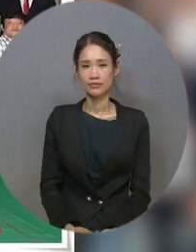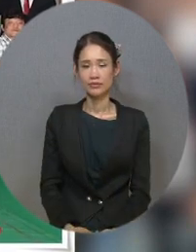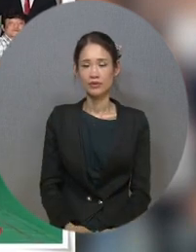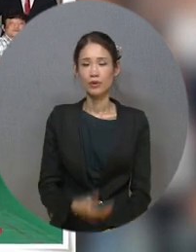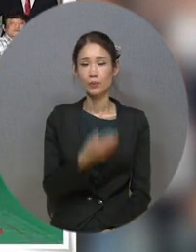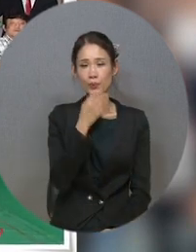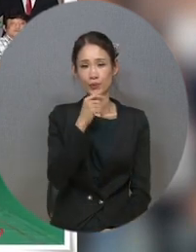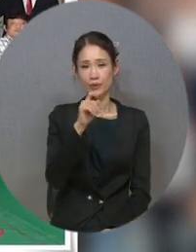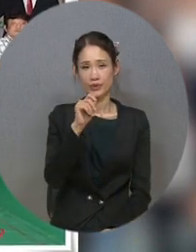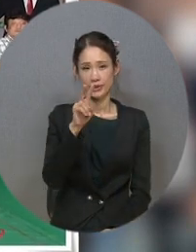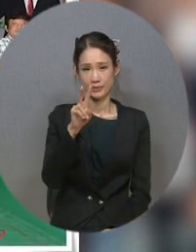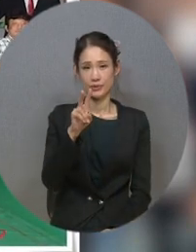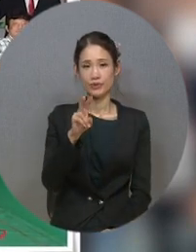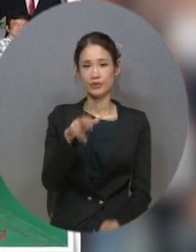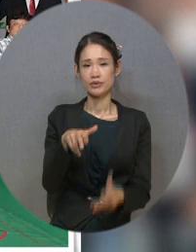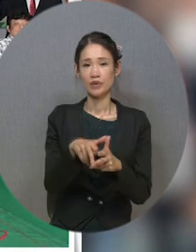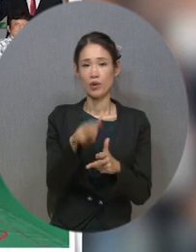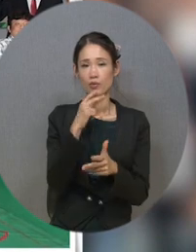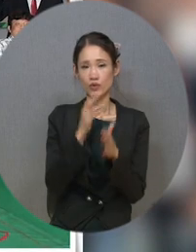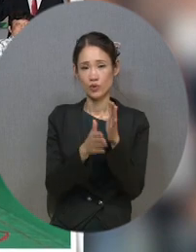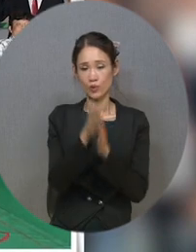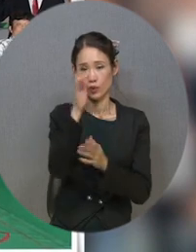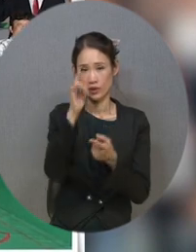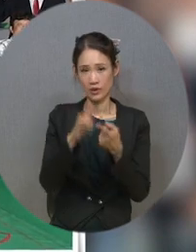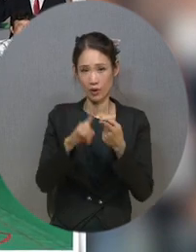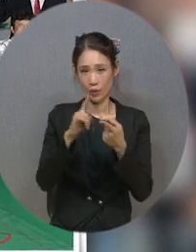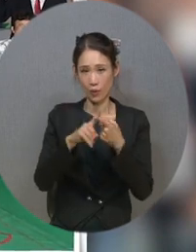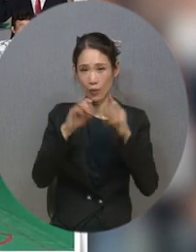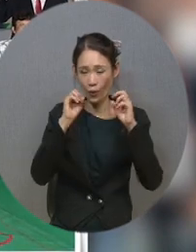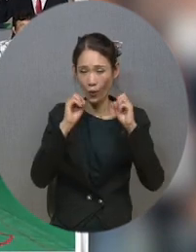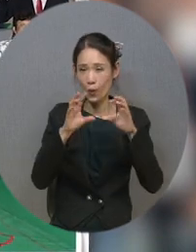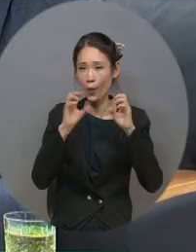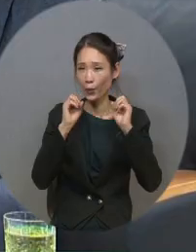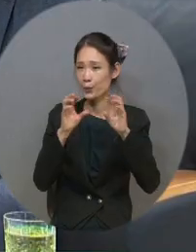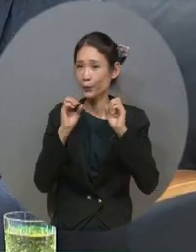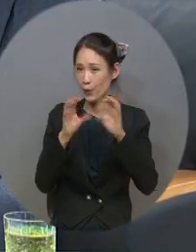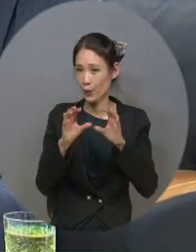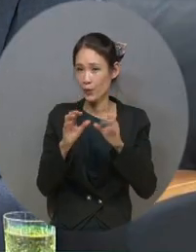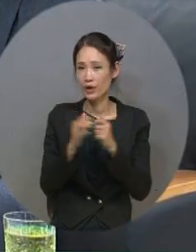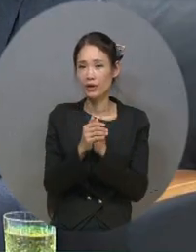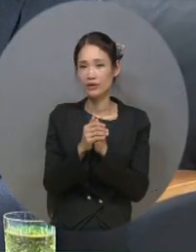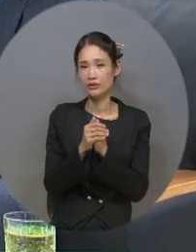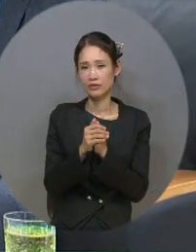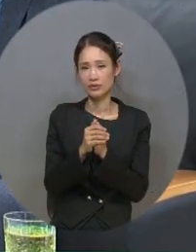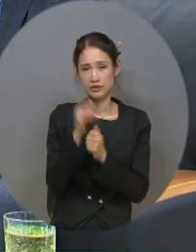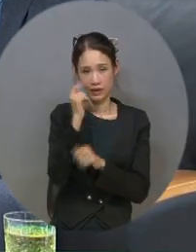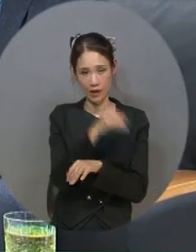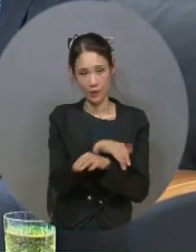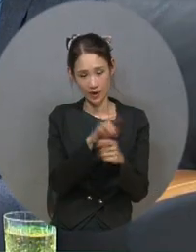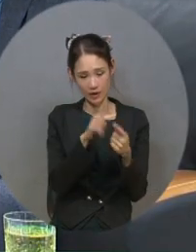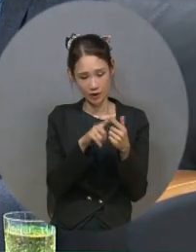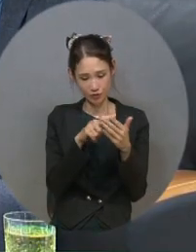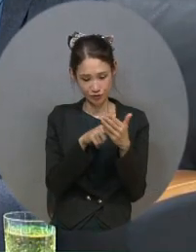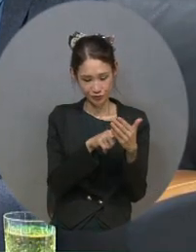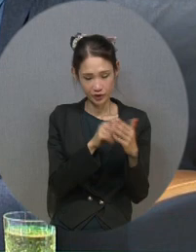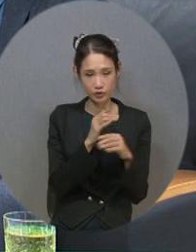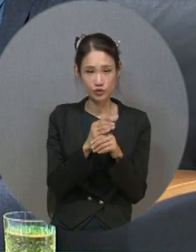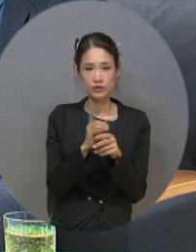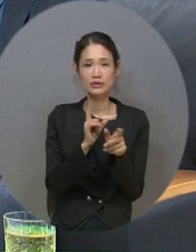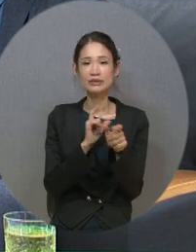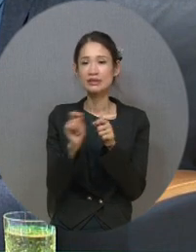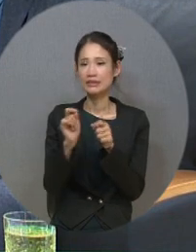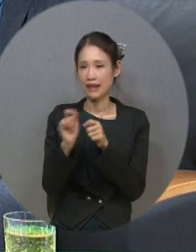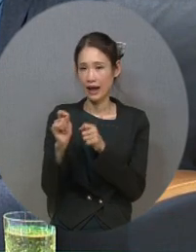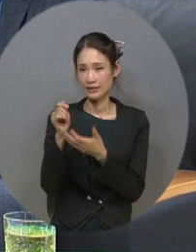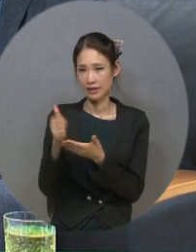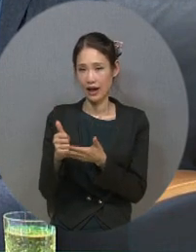저희 복지TV도 무장애 도시에 대한 홍보도 저희들이 곁들여 하고 있는데 지자체가 무장애